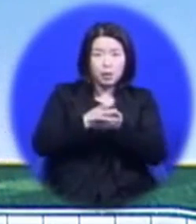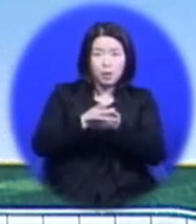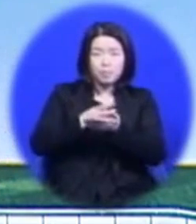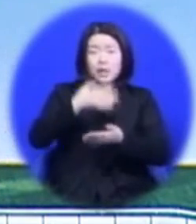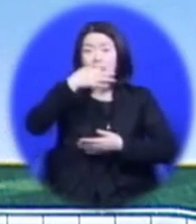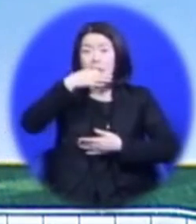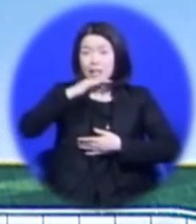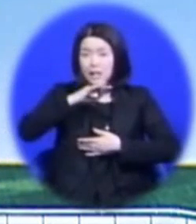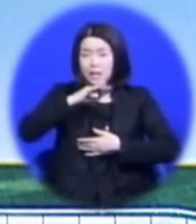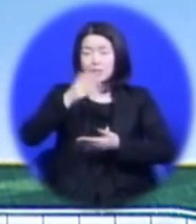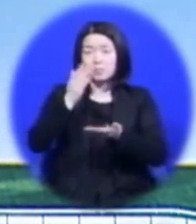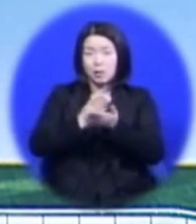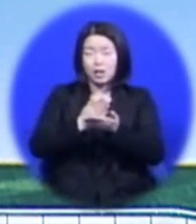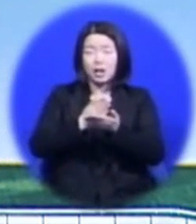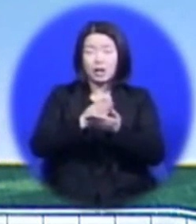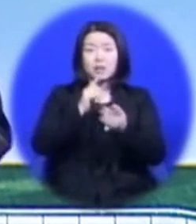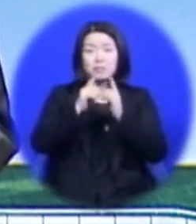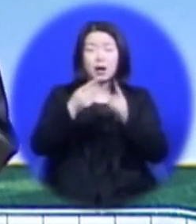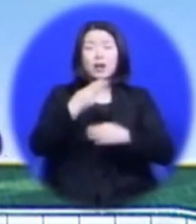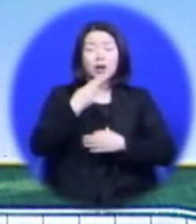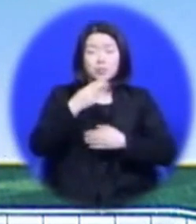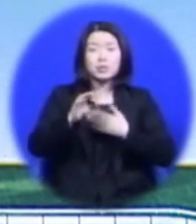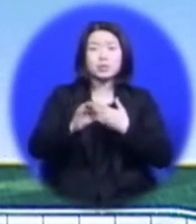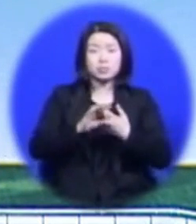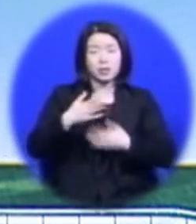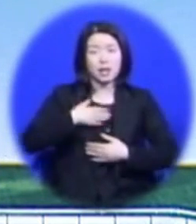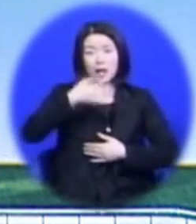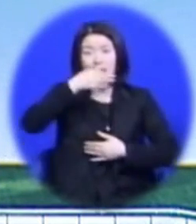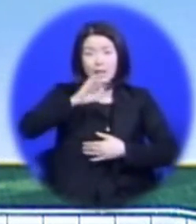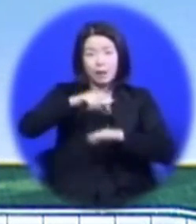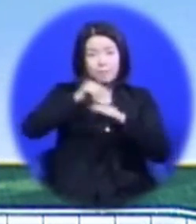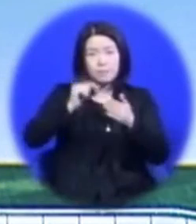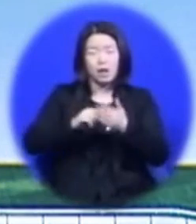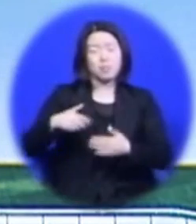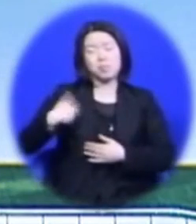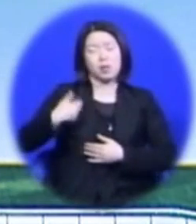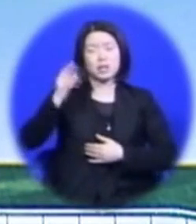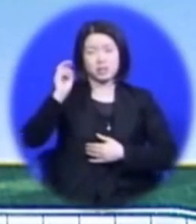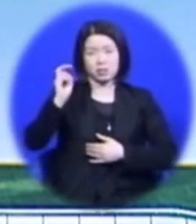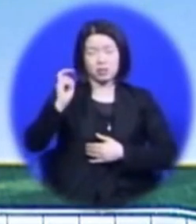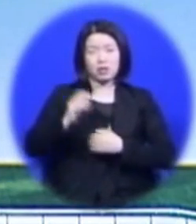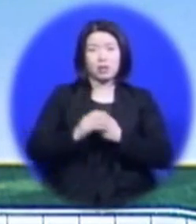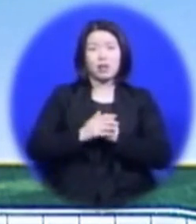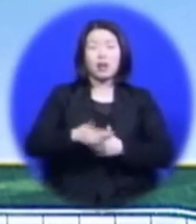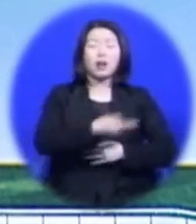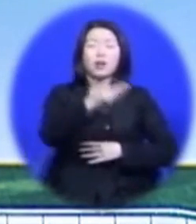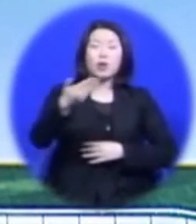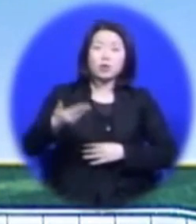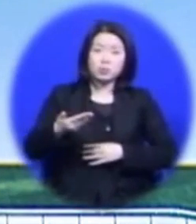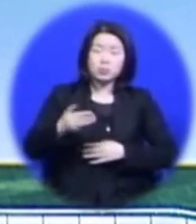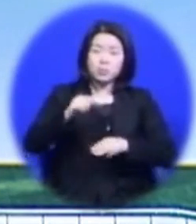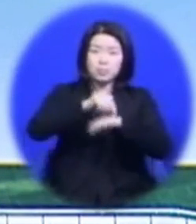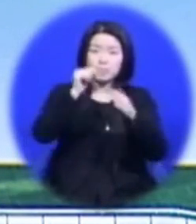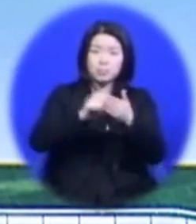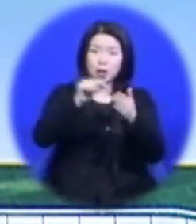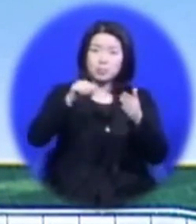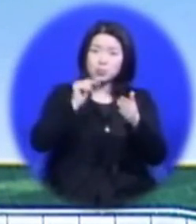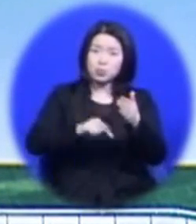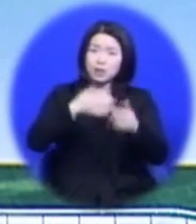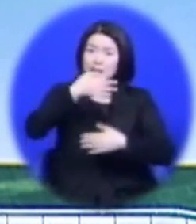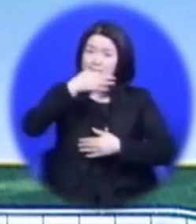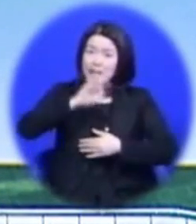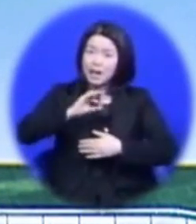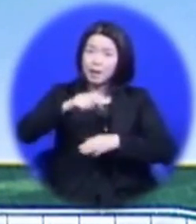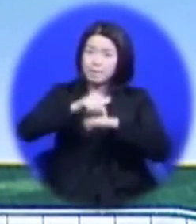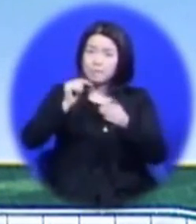하지 아니하였더라면 내가 탐심을 알지 못하였으리라. 여러분 마음속에 탐심이